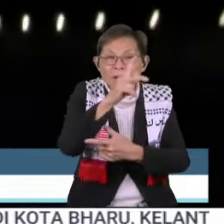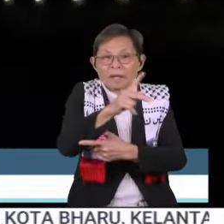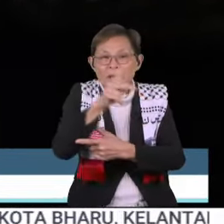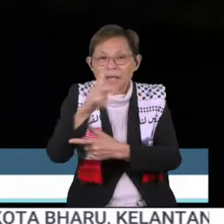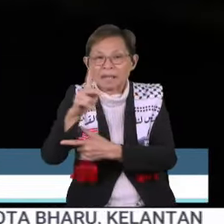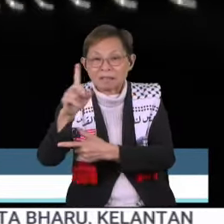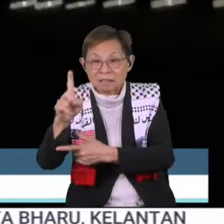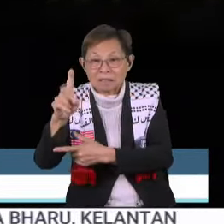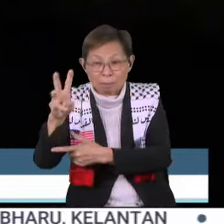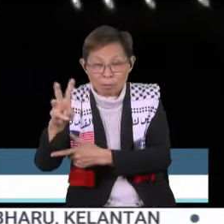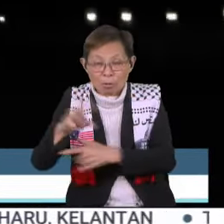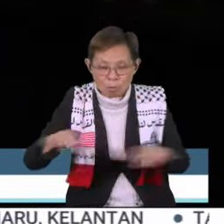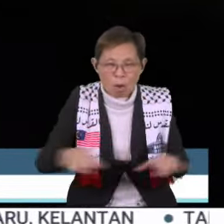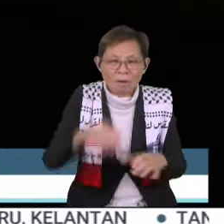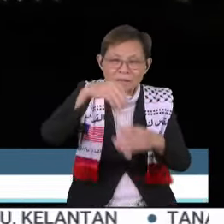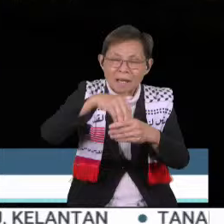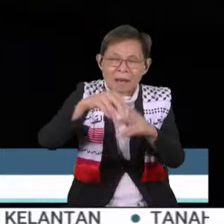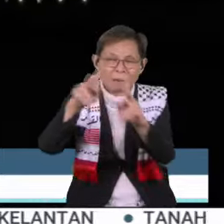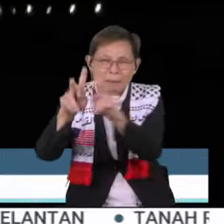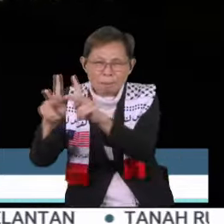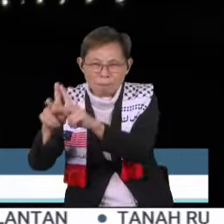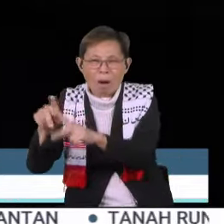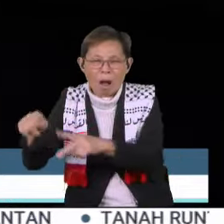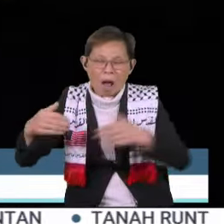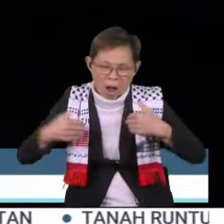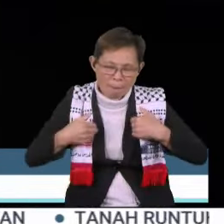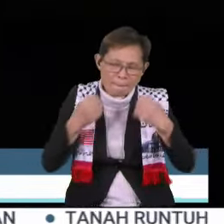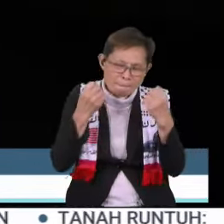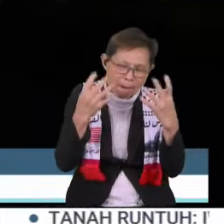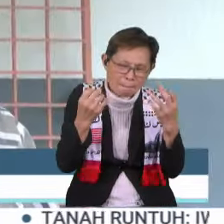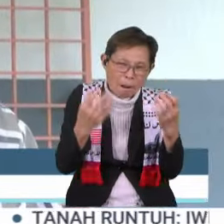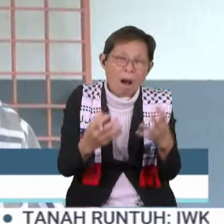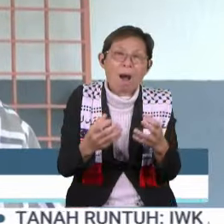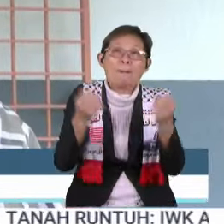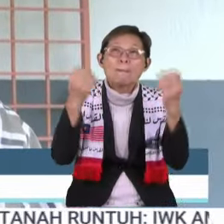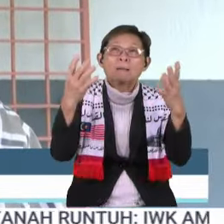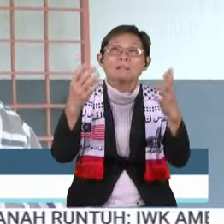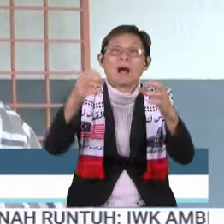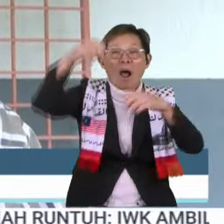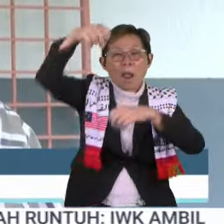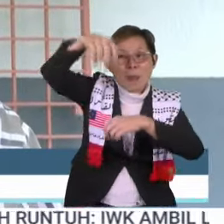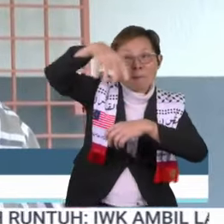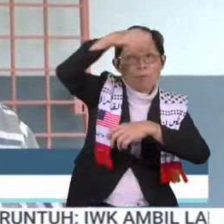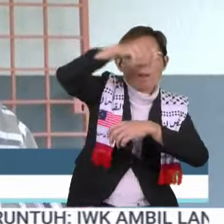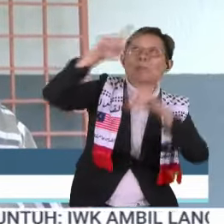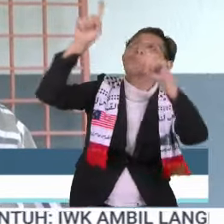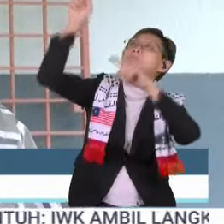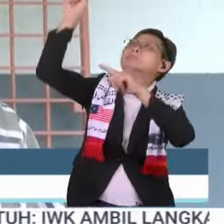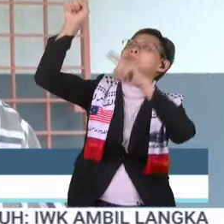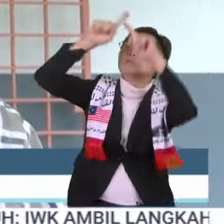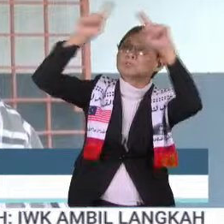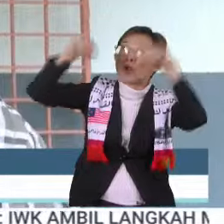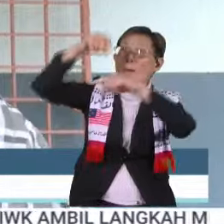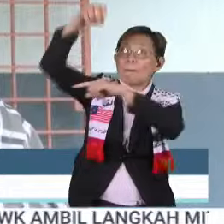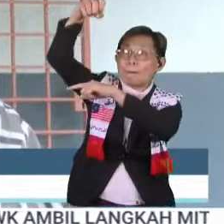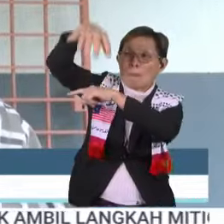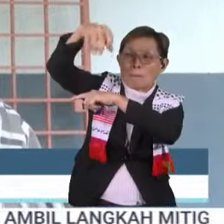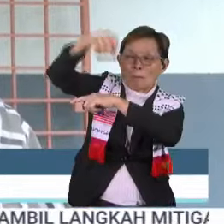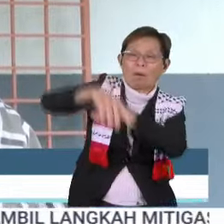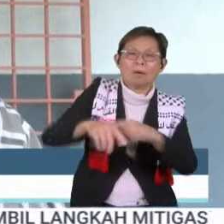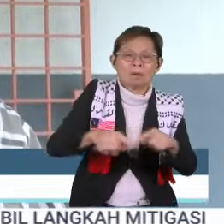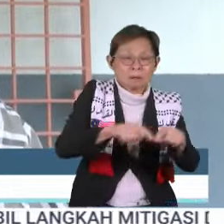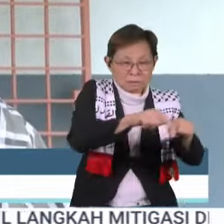KKDW laksanakan di kawasan pedalaman, mewujudkan lebih banyak lampu solar di kawasan-kawasan hotspot ataupun kawasan-kawasan